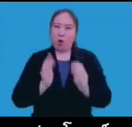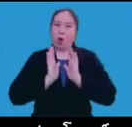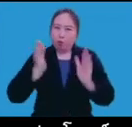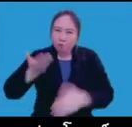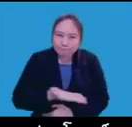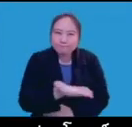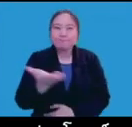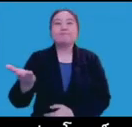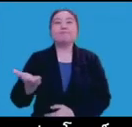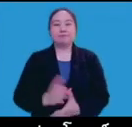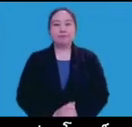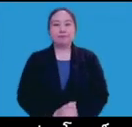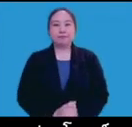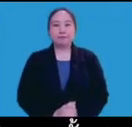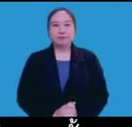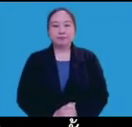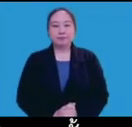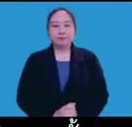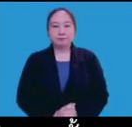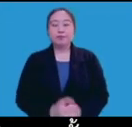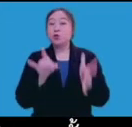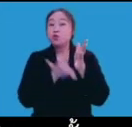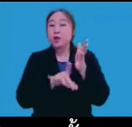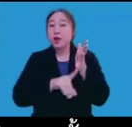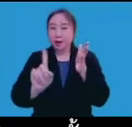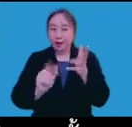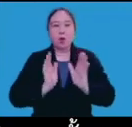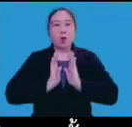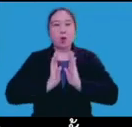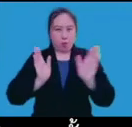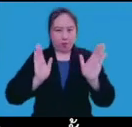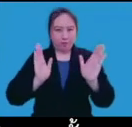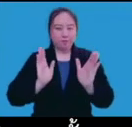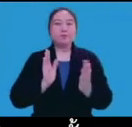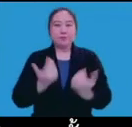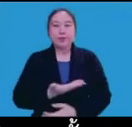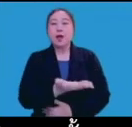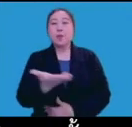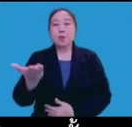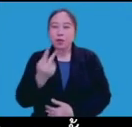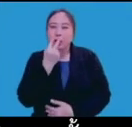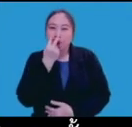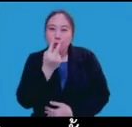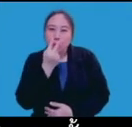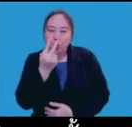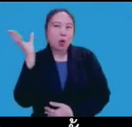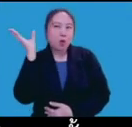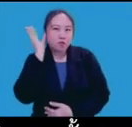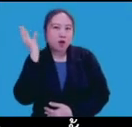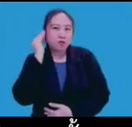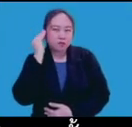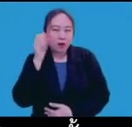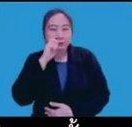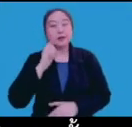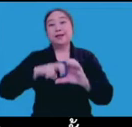ขอขอบคุณทุกท่านมากๆครับ ครับสุดท้ายนี้นะครับก็ต้องขอขอบคุณอีกครั้งนะครับสำหรับท่านผู้ชมผู้รับฟังNextech